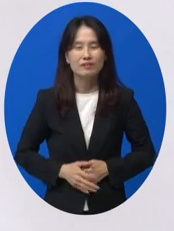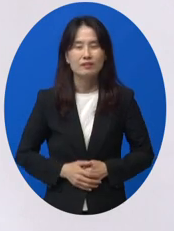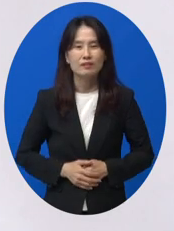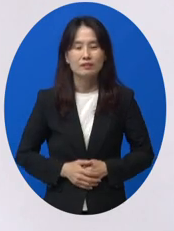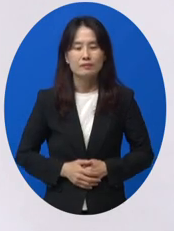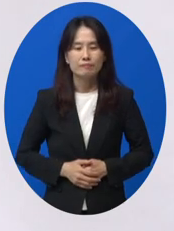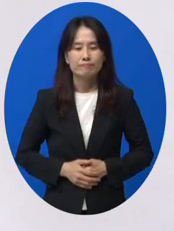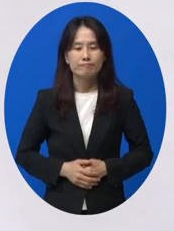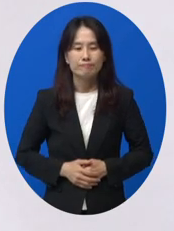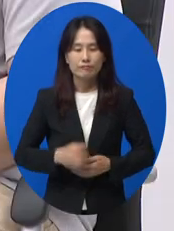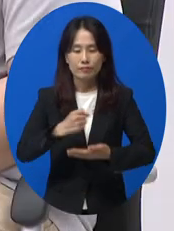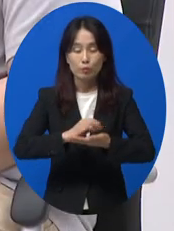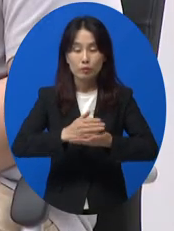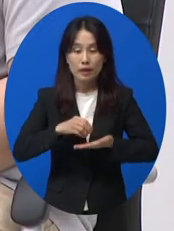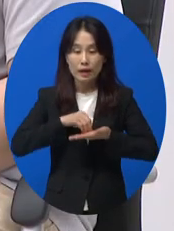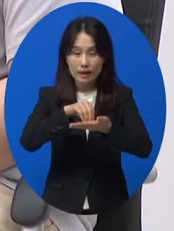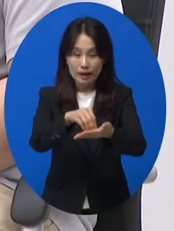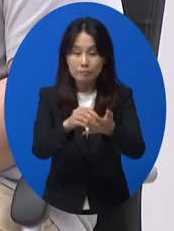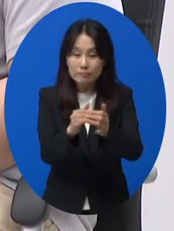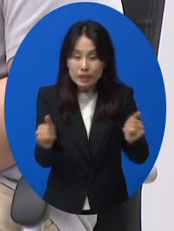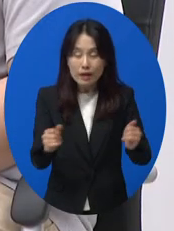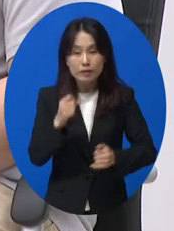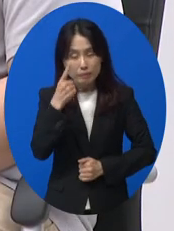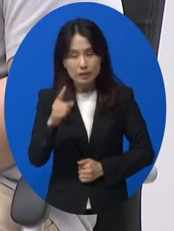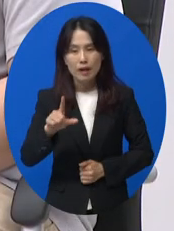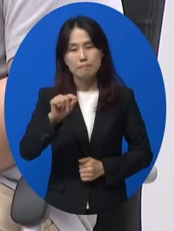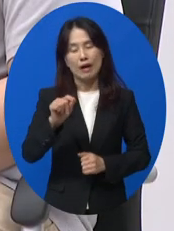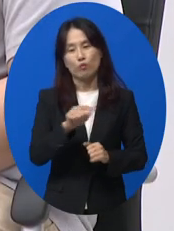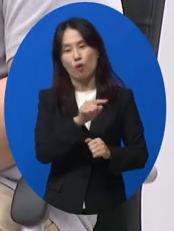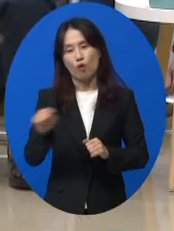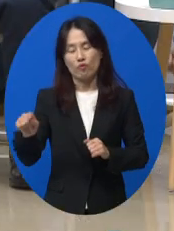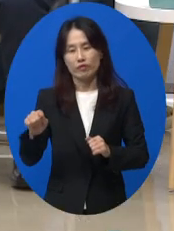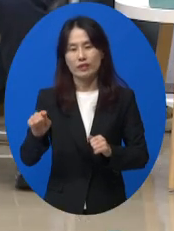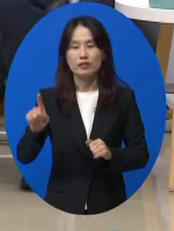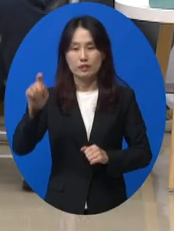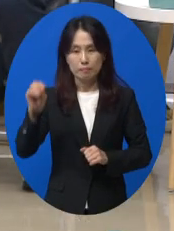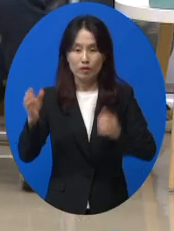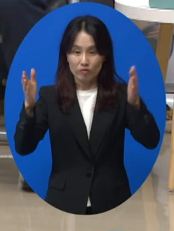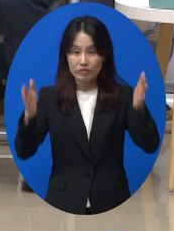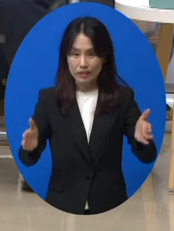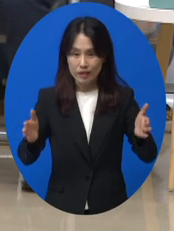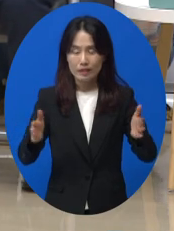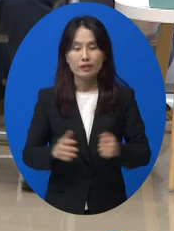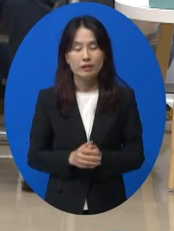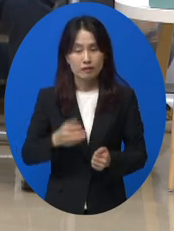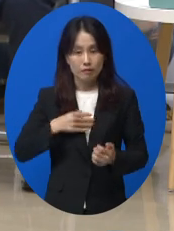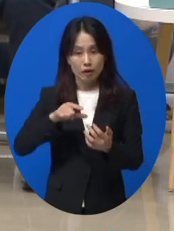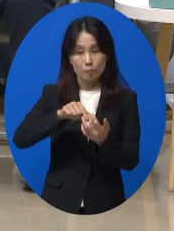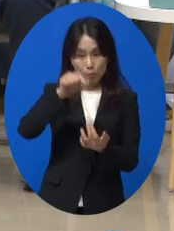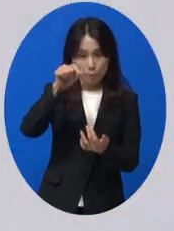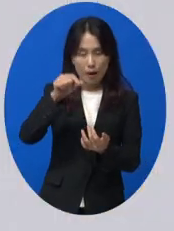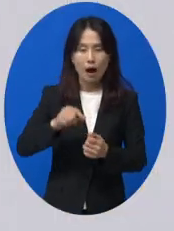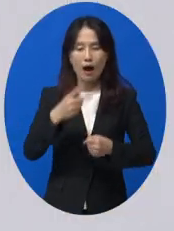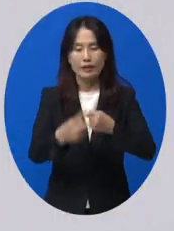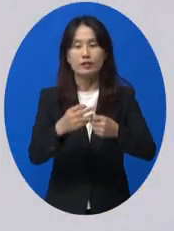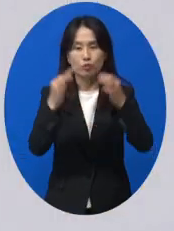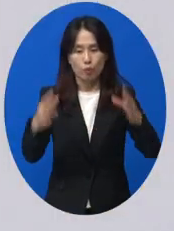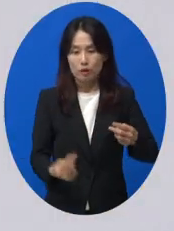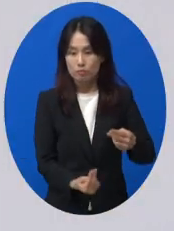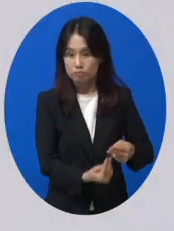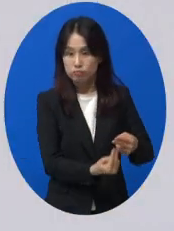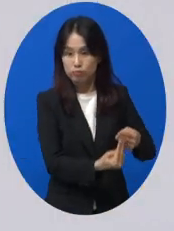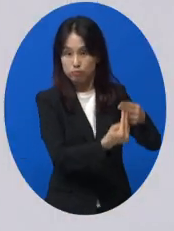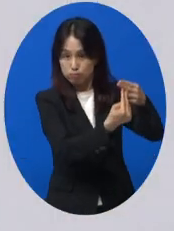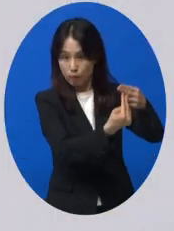알렸는데요. 이 통장 가입자는 매달 만 원 이상 10만 원 내에서 액수를 선택해 2년 동안